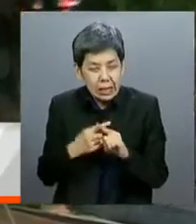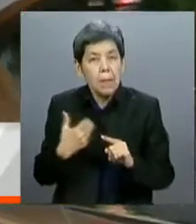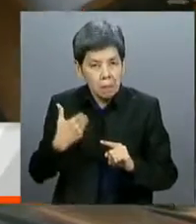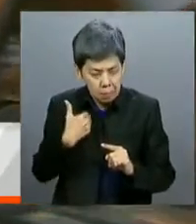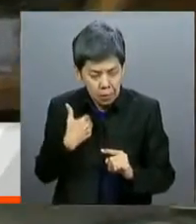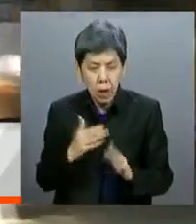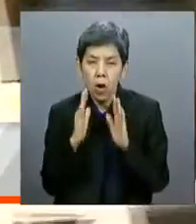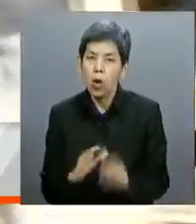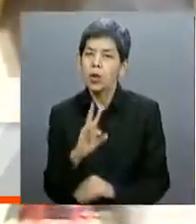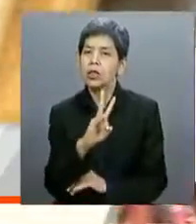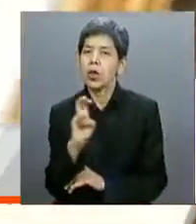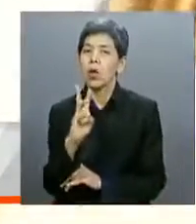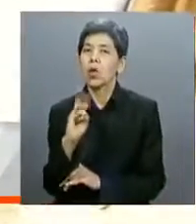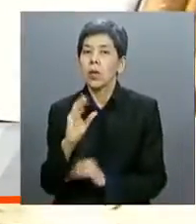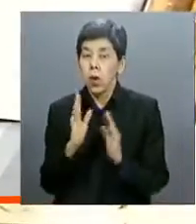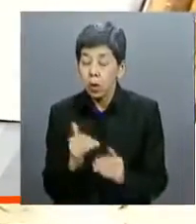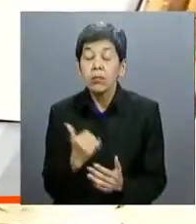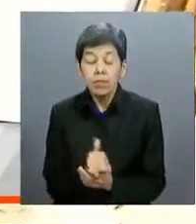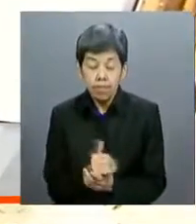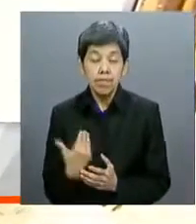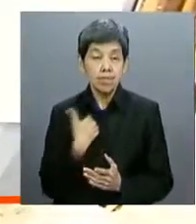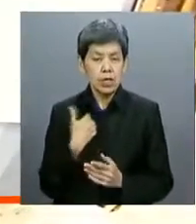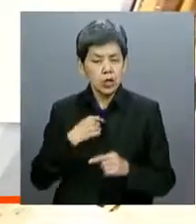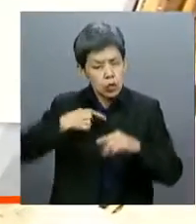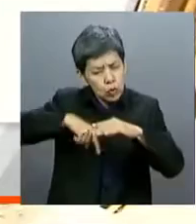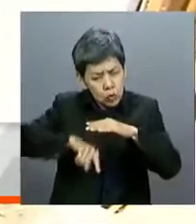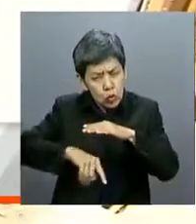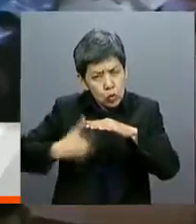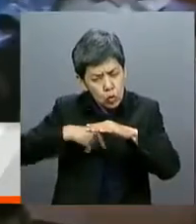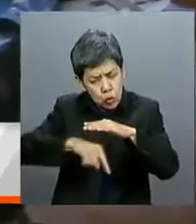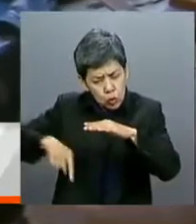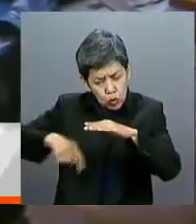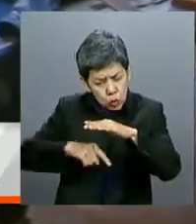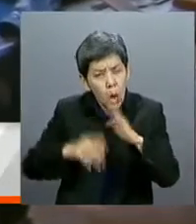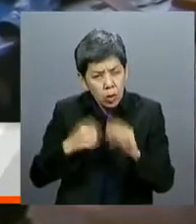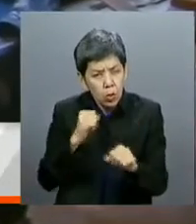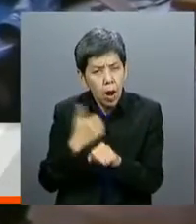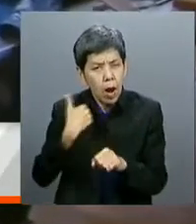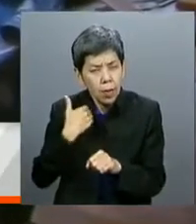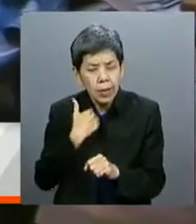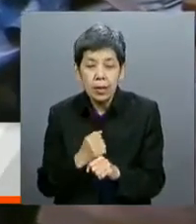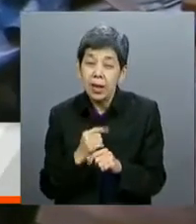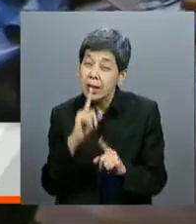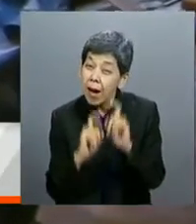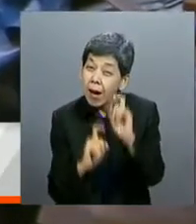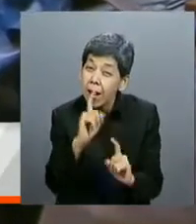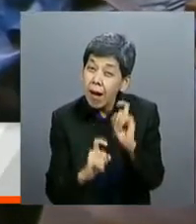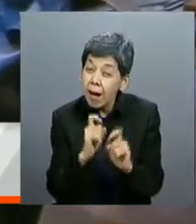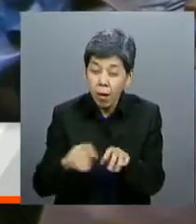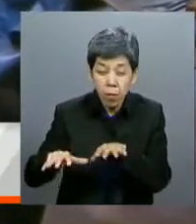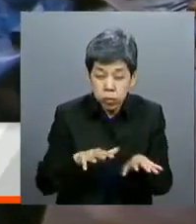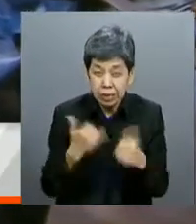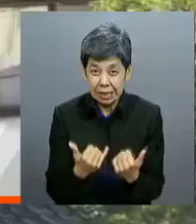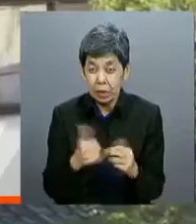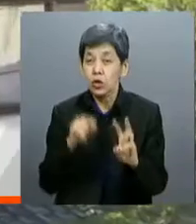เจ็บอย่างน้อย 760 10คนนอกจากนี้ยังมีผู้ติดอยู่ในซากปรักหักพังอีกหลาย10บคนส่วนยอดผู้เสียชีวิตจากเหตุแผ่นดิน